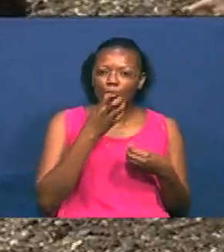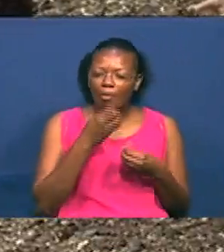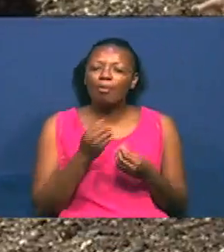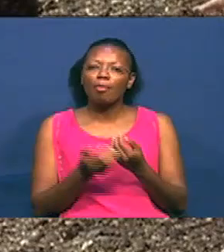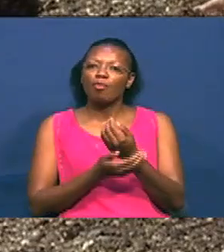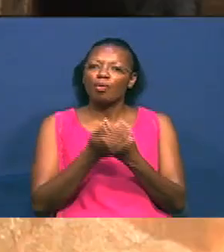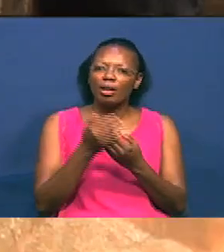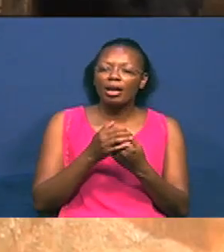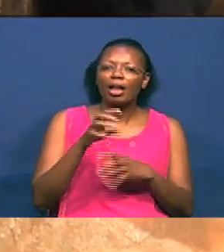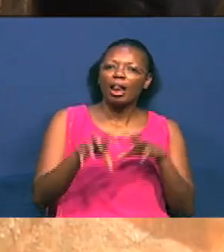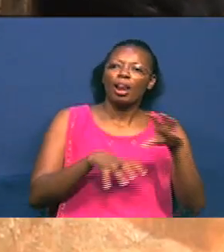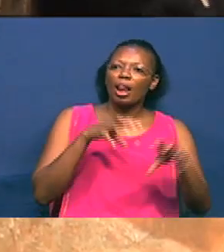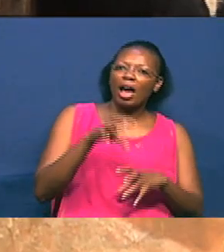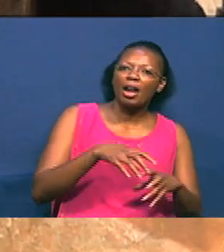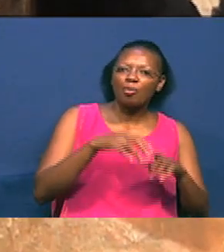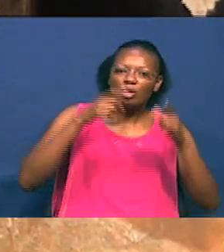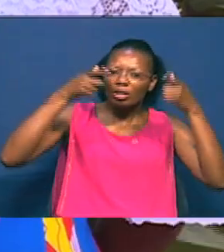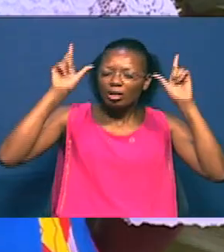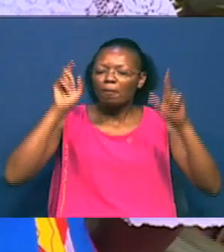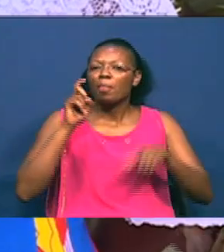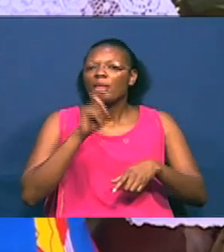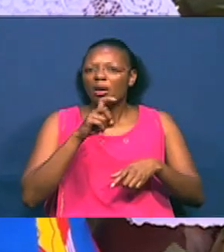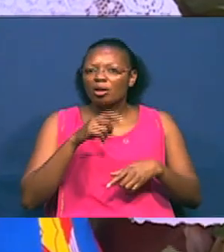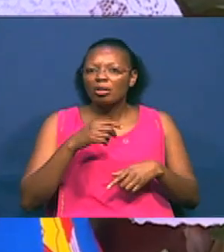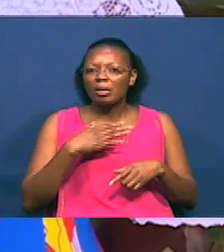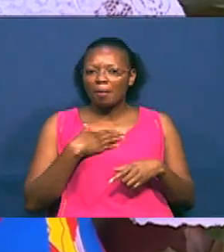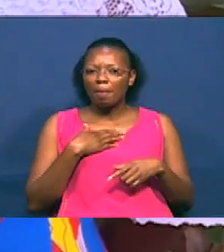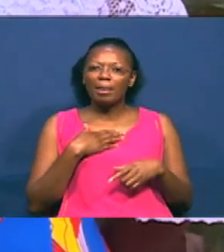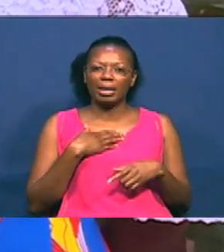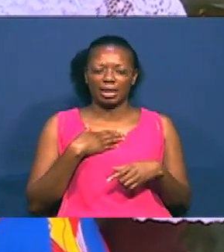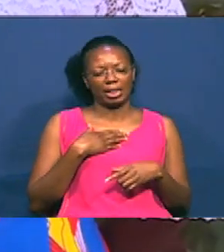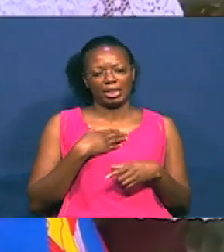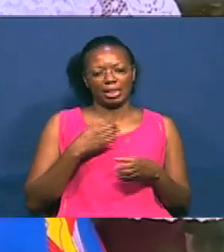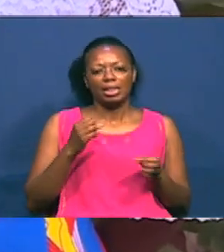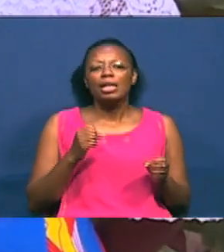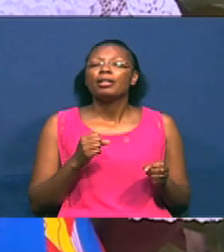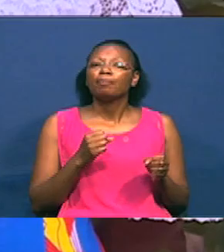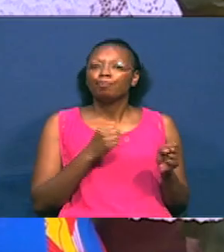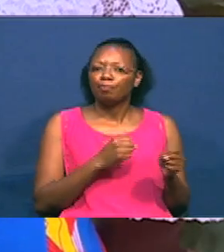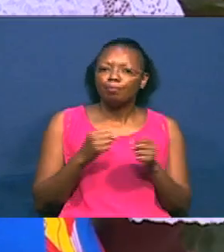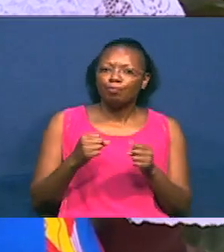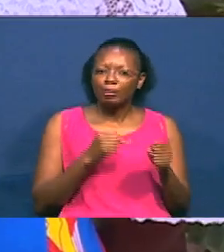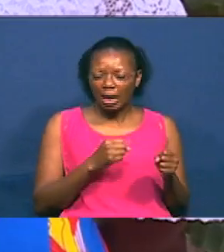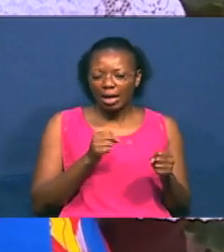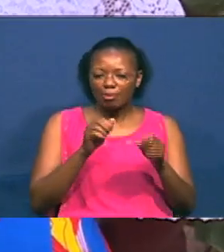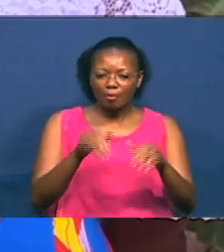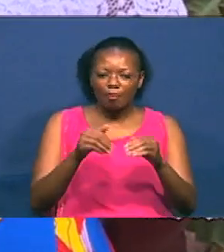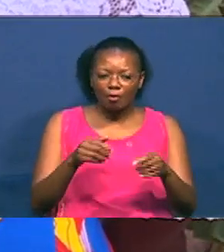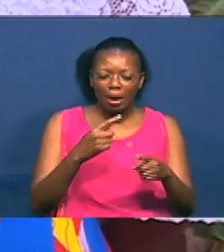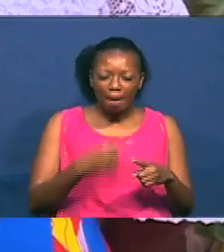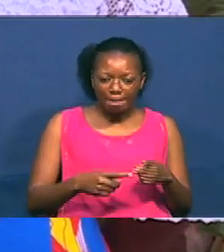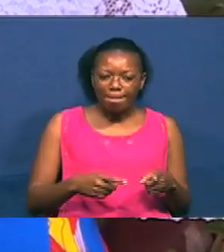mfugaji wa kuku na ng'ombe. Kusema kweli, mimi singekuwa mkulima, lakini kuwa